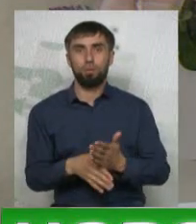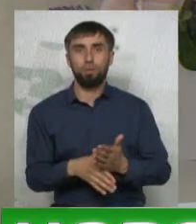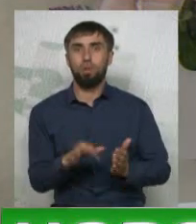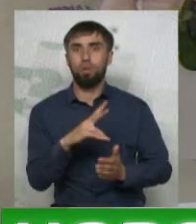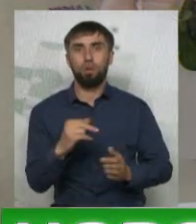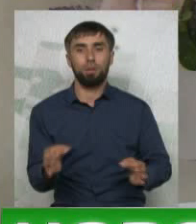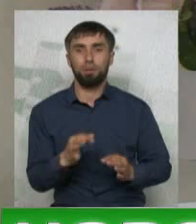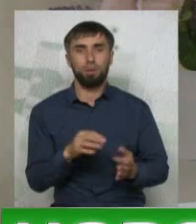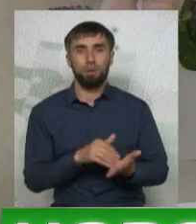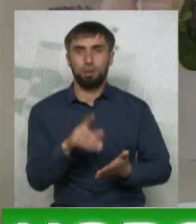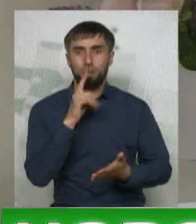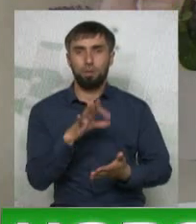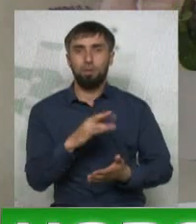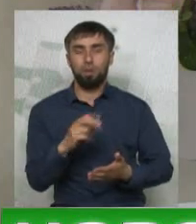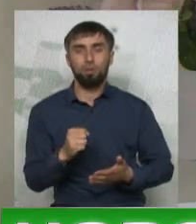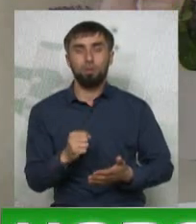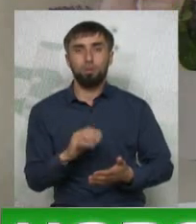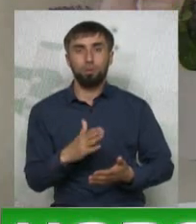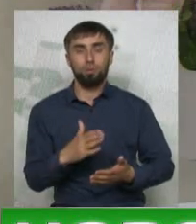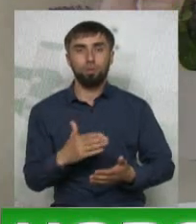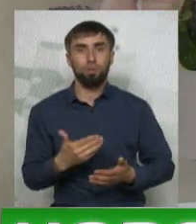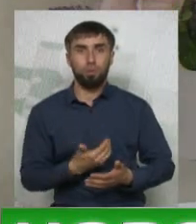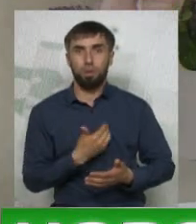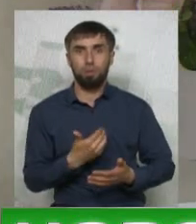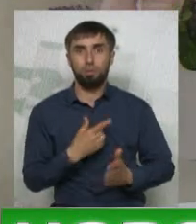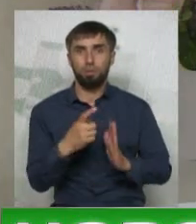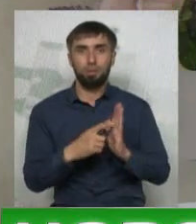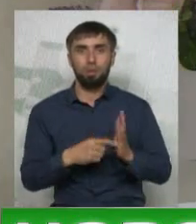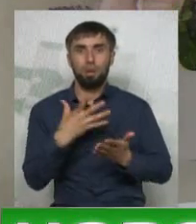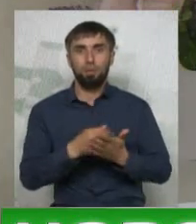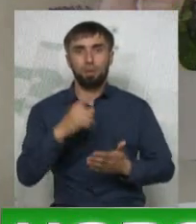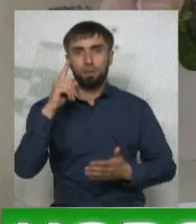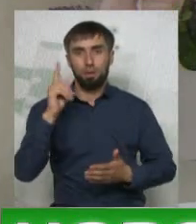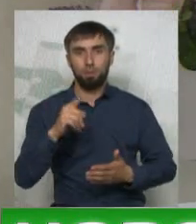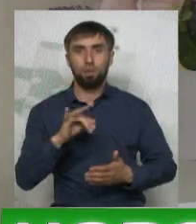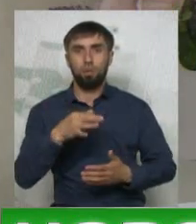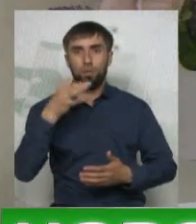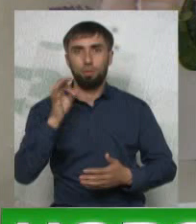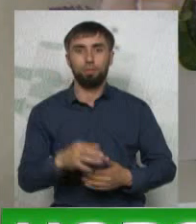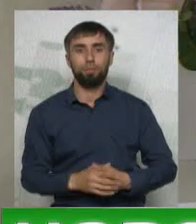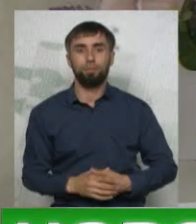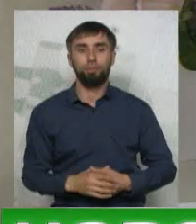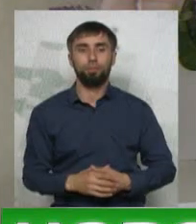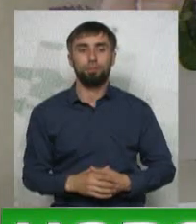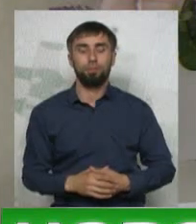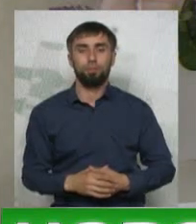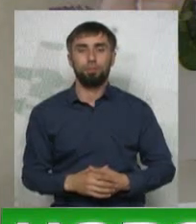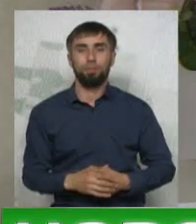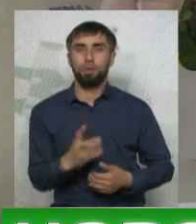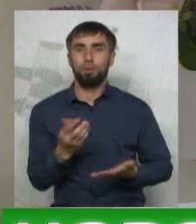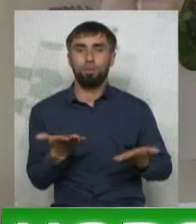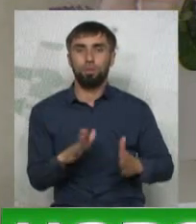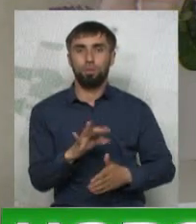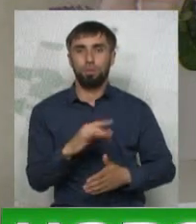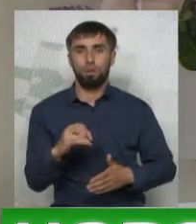Она никогда не откажет, она охотно делится своими знаниями и опытом. Не остаются